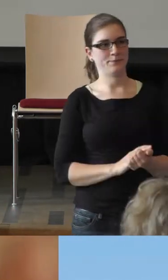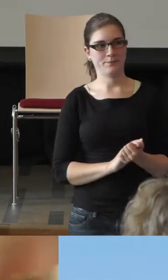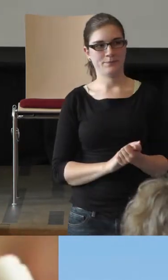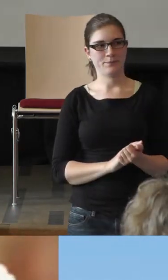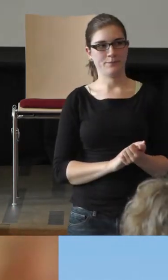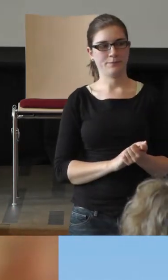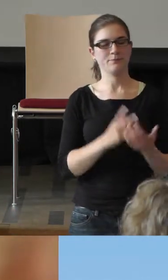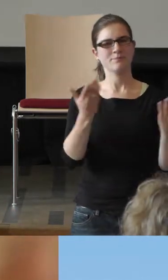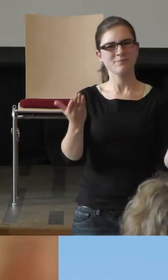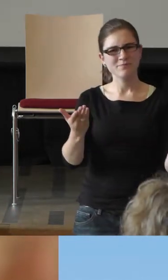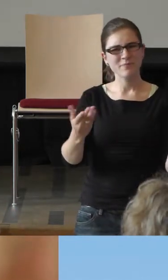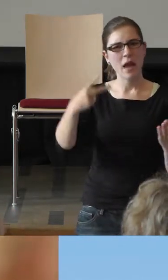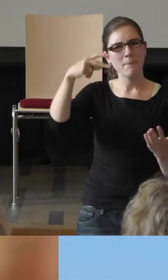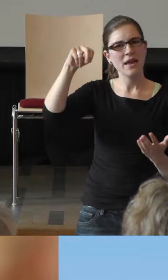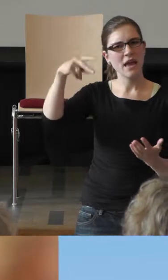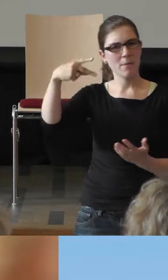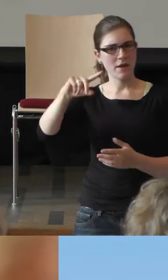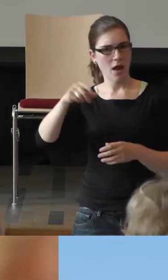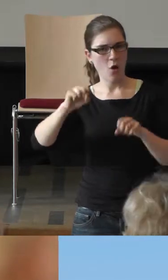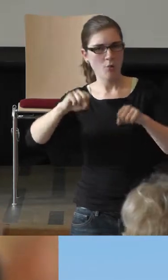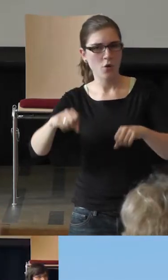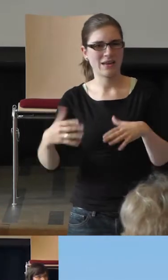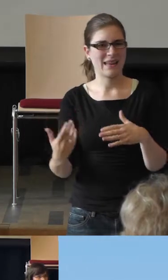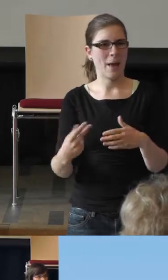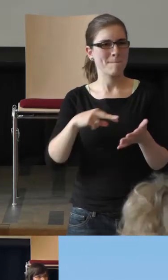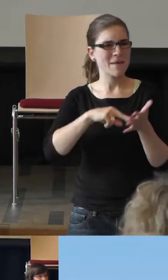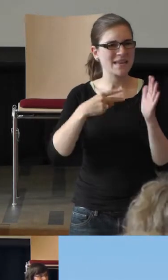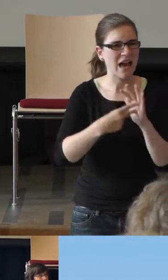Kann Polyneuropathie auch durch mechanische Reizung entstehen?